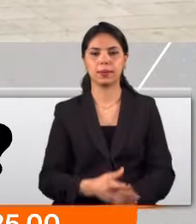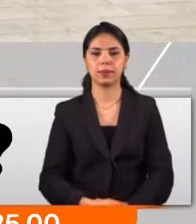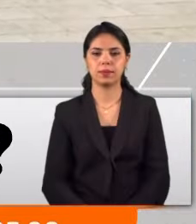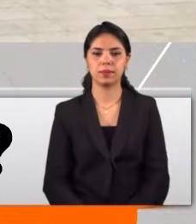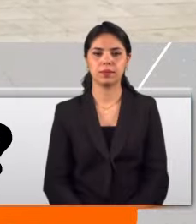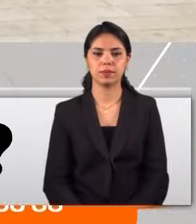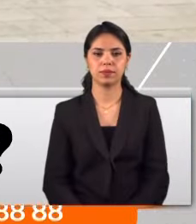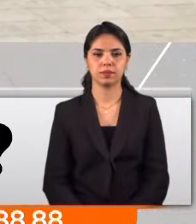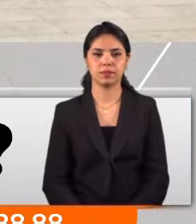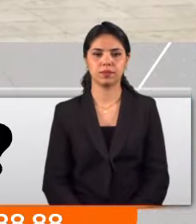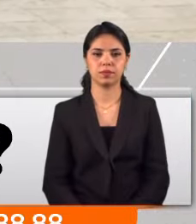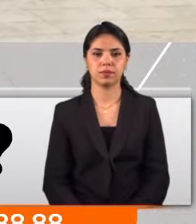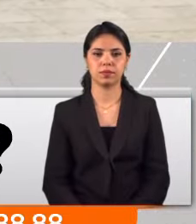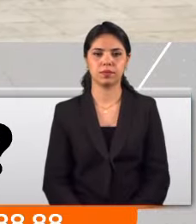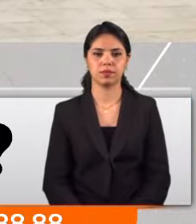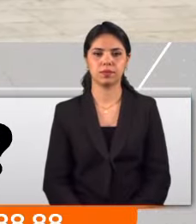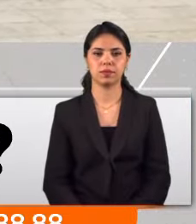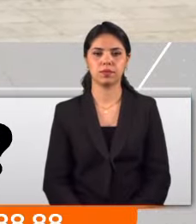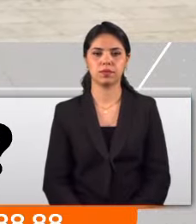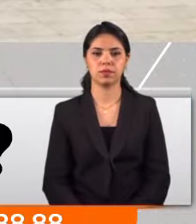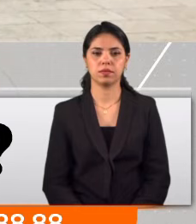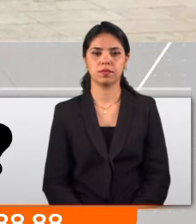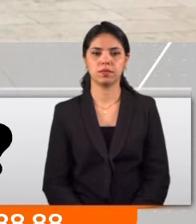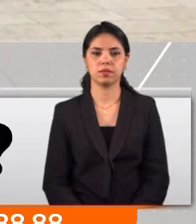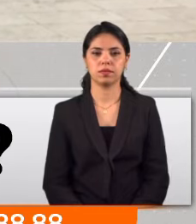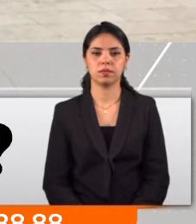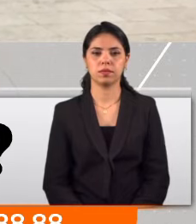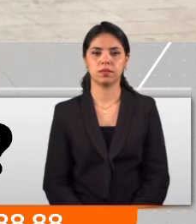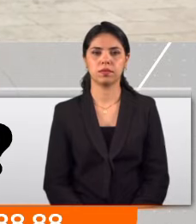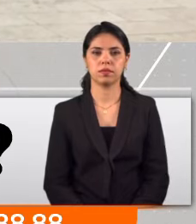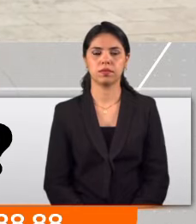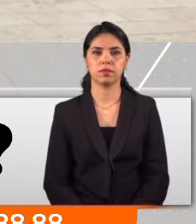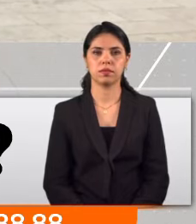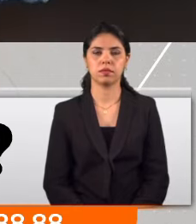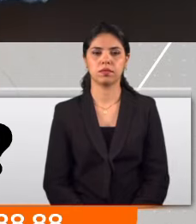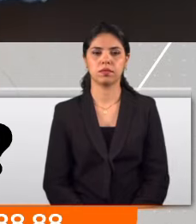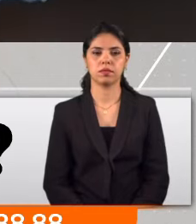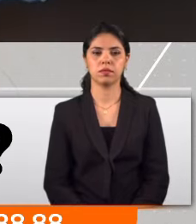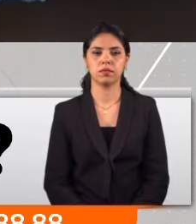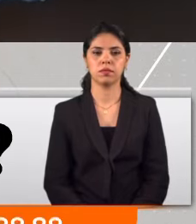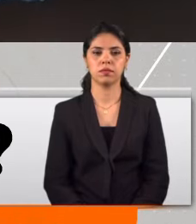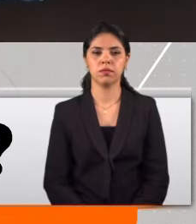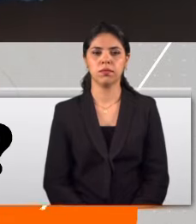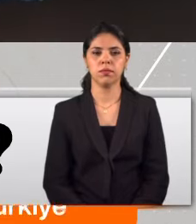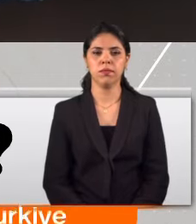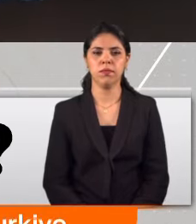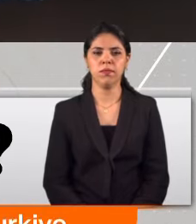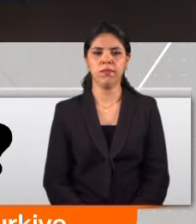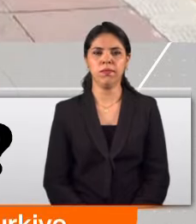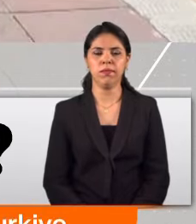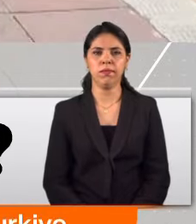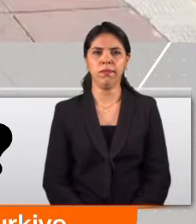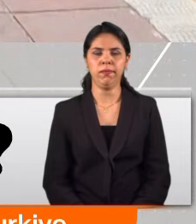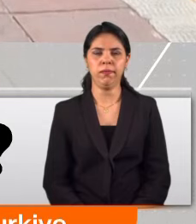ülkede uranyum dönüştürme merkezi olması ve İran Milli Ordusu'nun hava üssüne ev sahipliği yapması